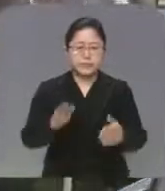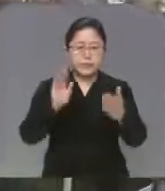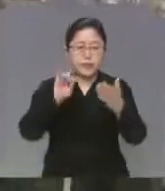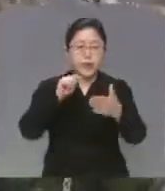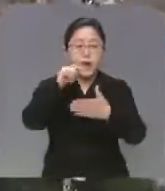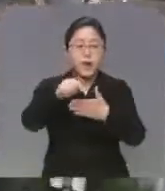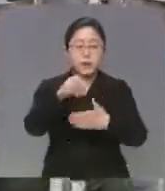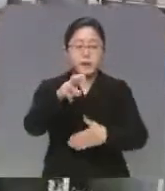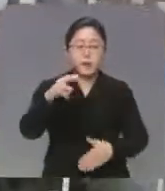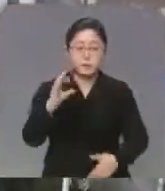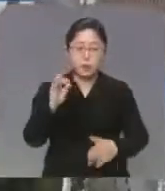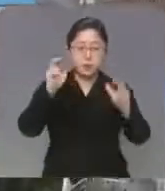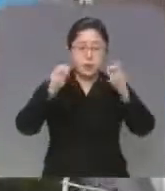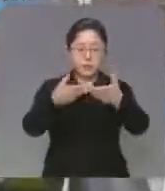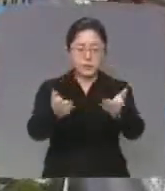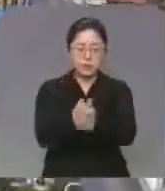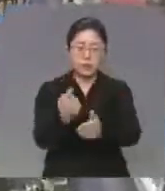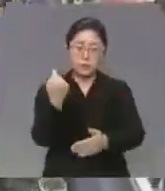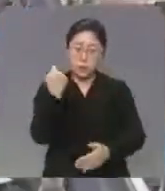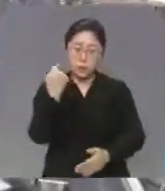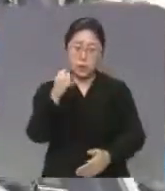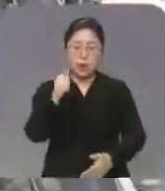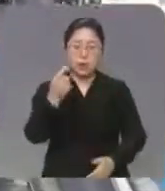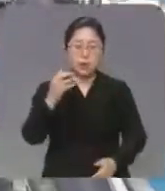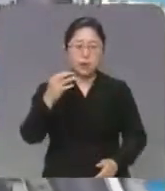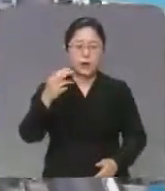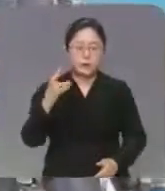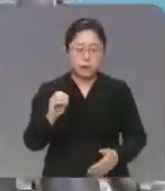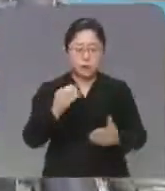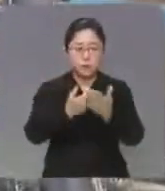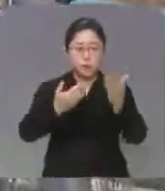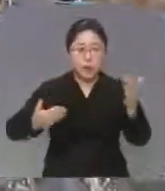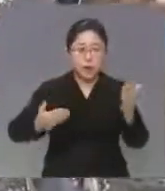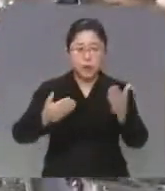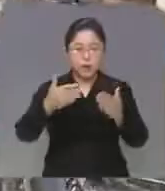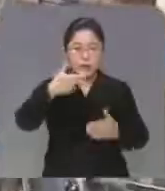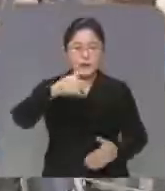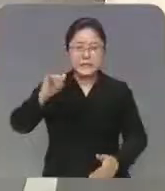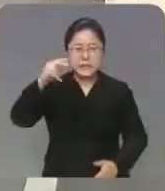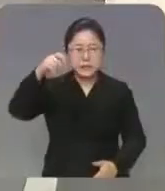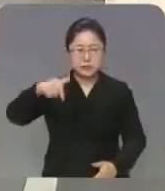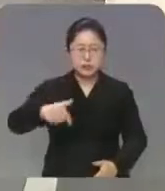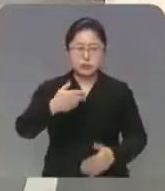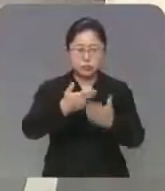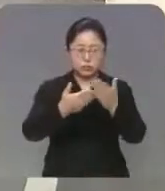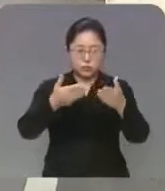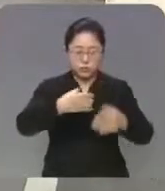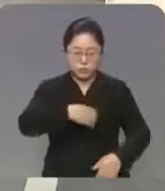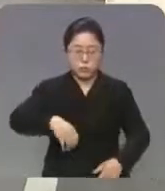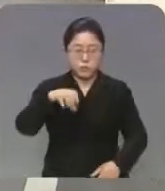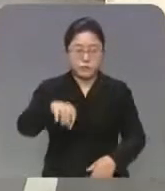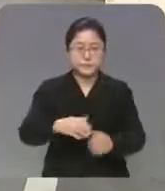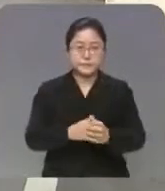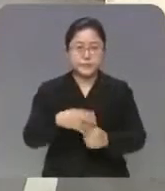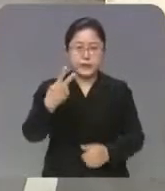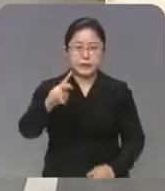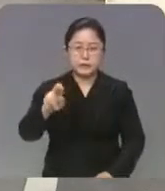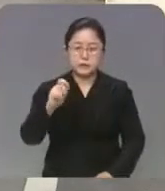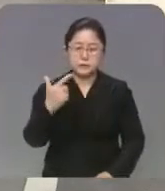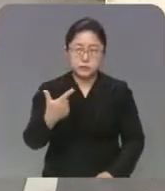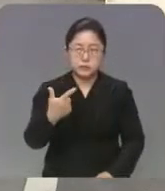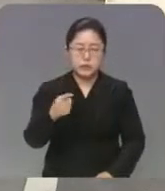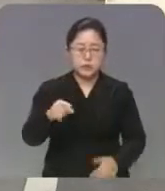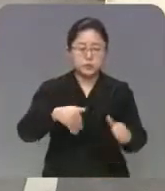앞으로는 평동산단, 뒤로는 황룡강변과 맞닿은 광주시 지죽동 일대입니다. 광주시가 오는 2026년까지